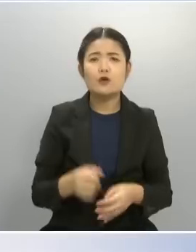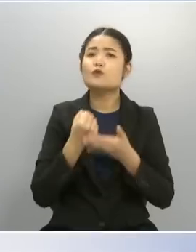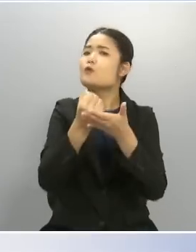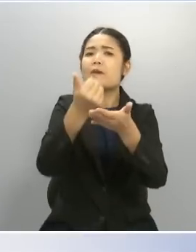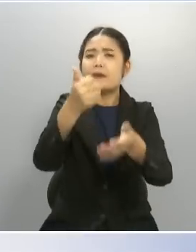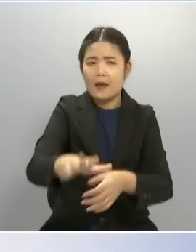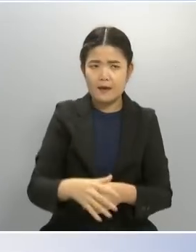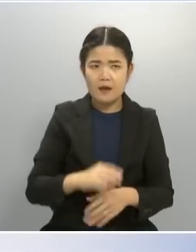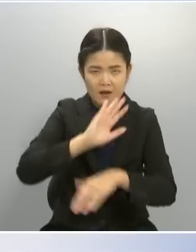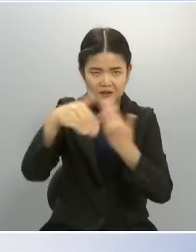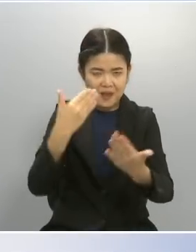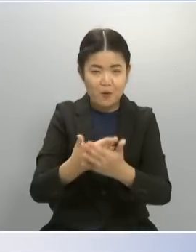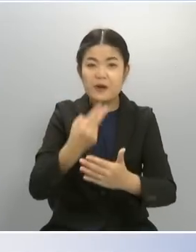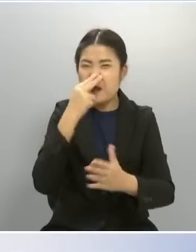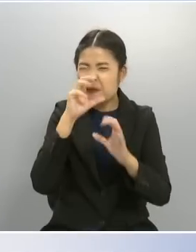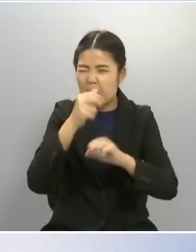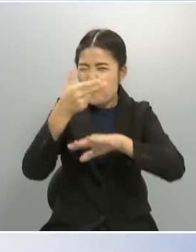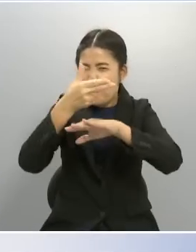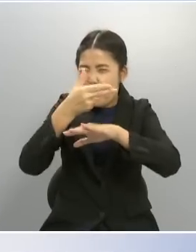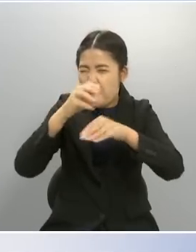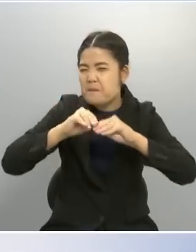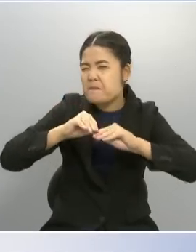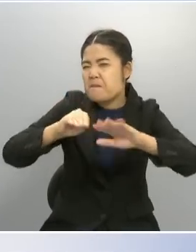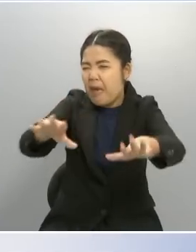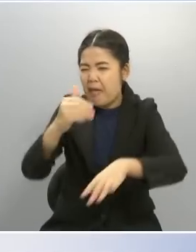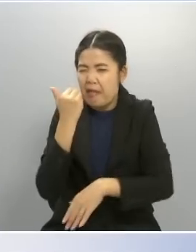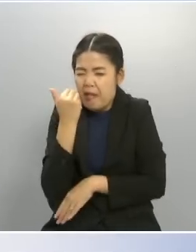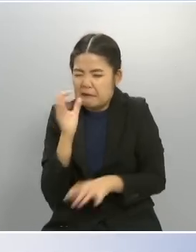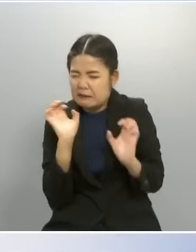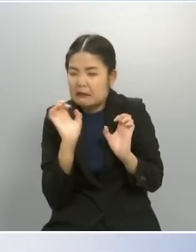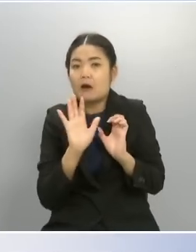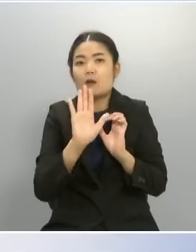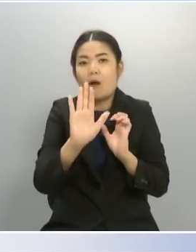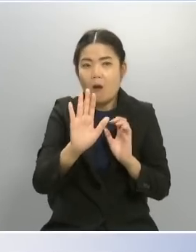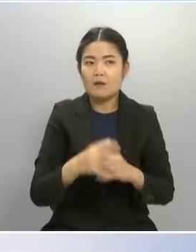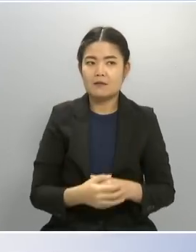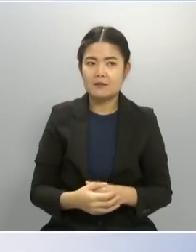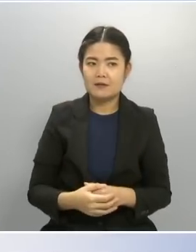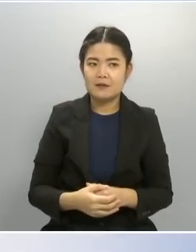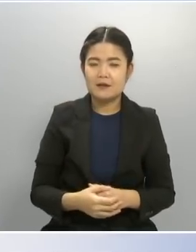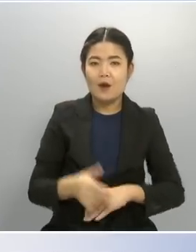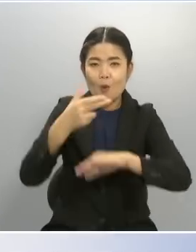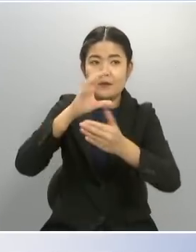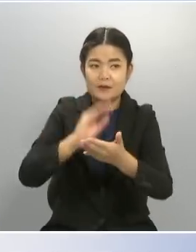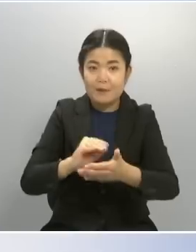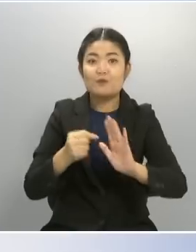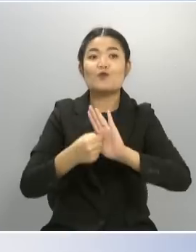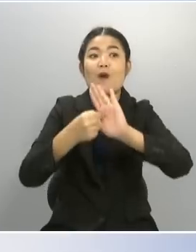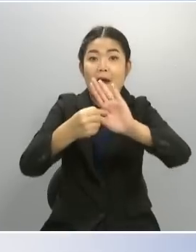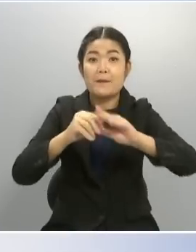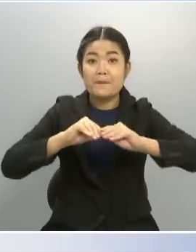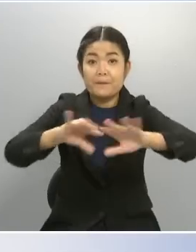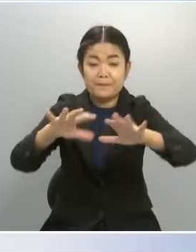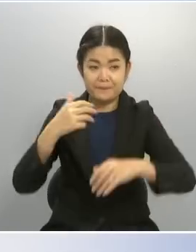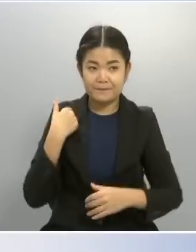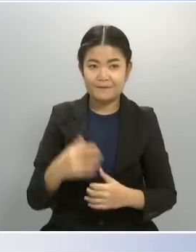ได้ทุกคนจะได้เห็นคลิปอันน่าขยะแขยงของพี่แล้วก็ปล่อยตัวอย่างมาเลยท่านผู้ชมภาพตัวอย่างภาพ